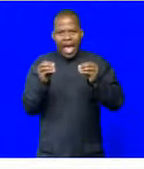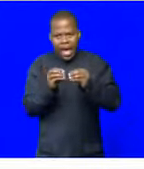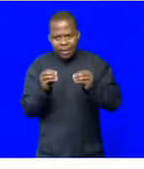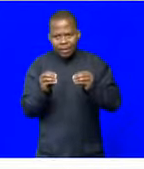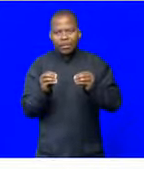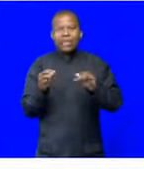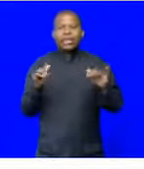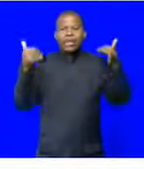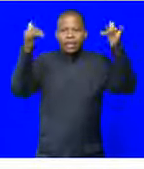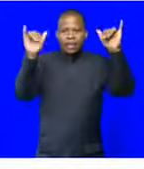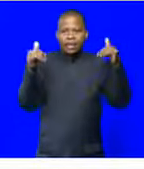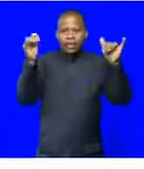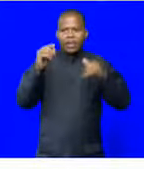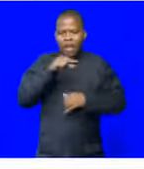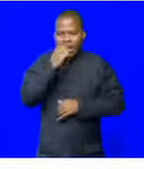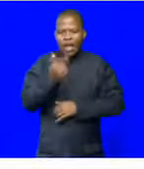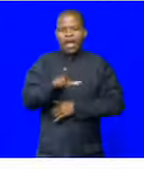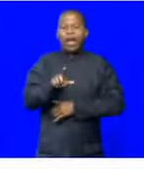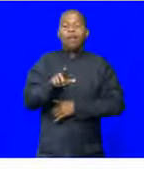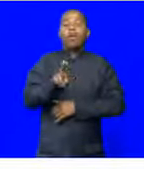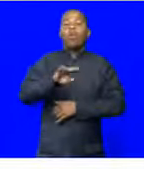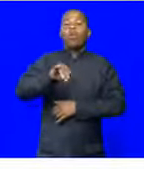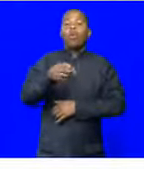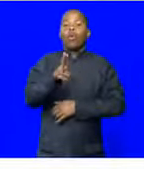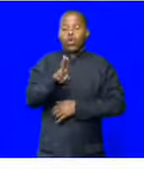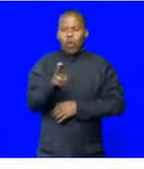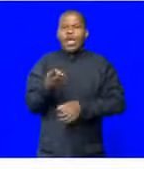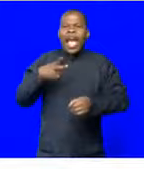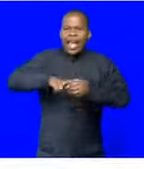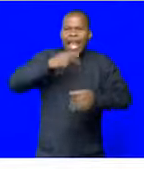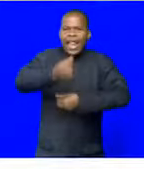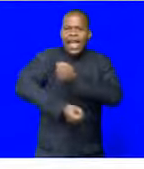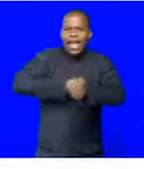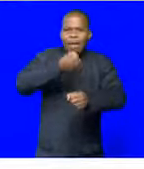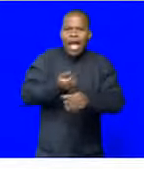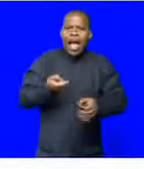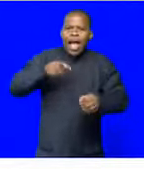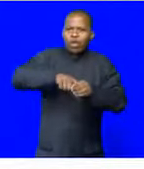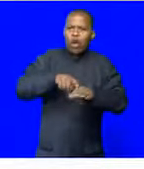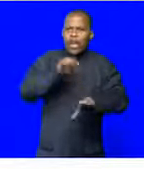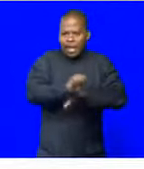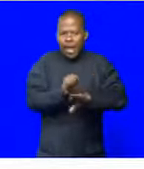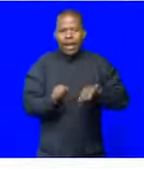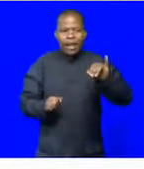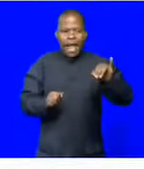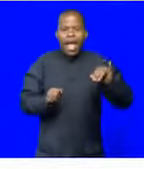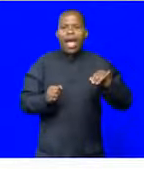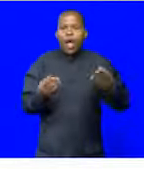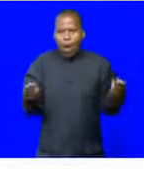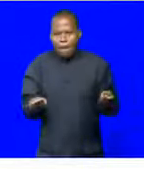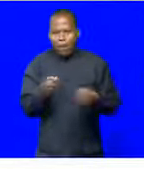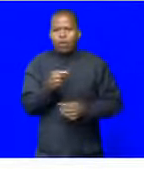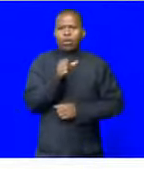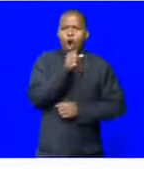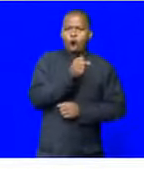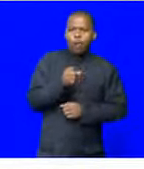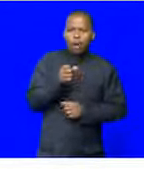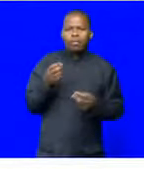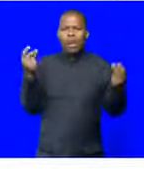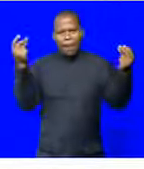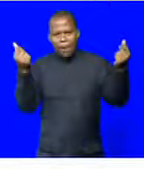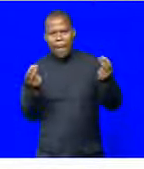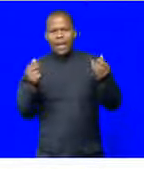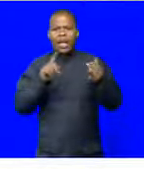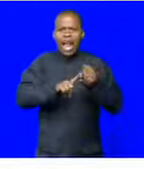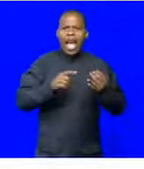Lifestyle Festival uba khona njalo ngeminyaka lapho khona bahlabeleli bosomabhizinisi labancane kanye